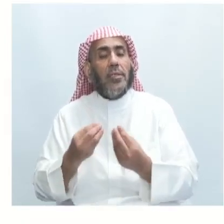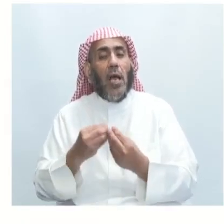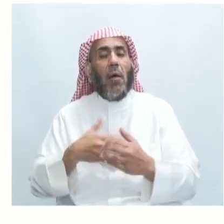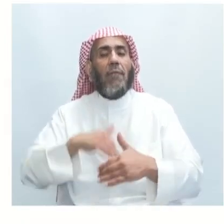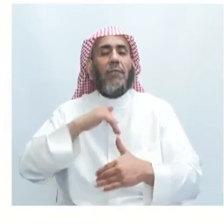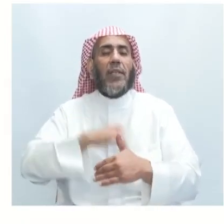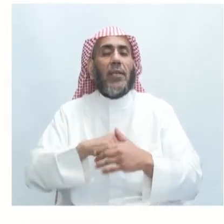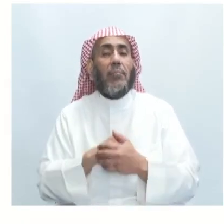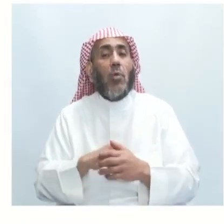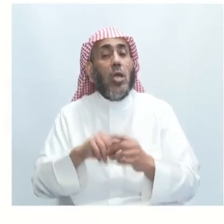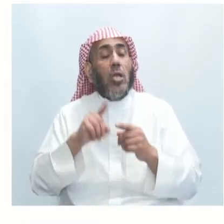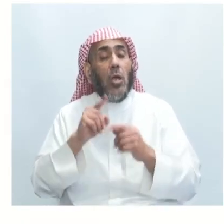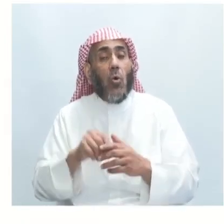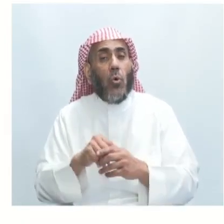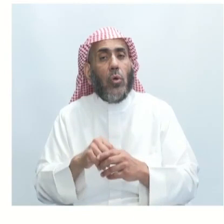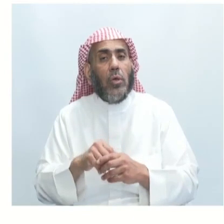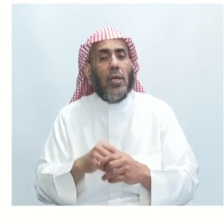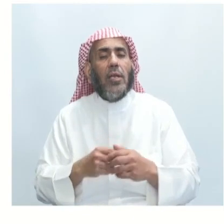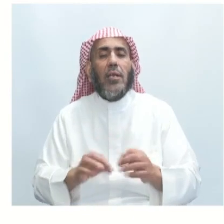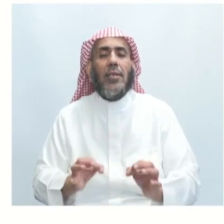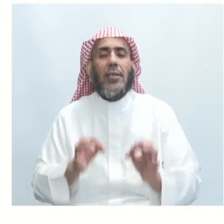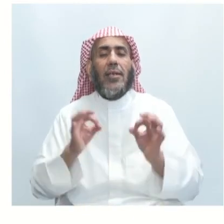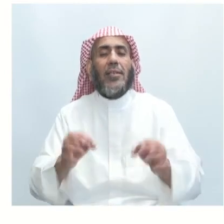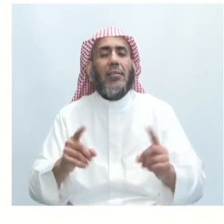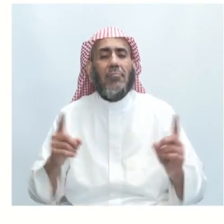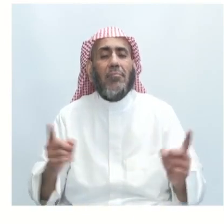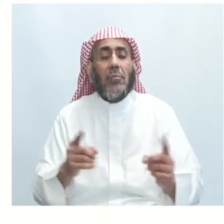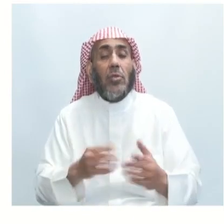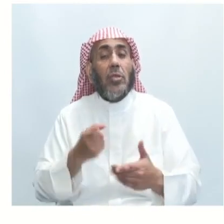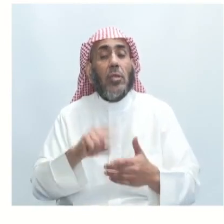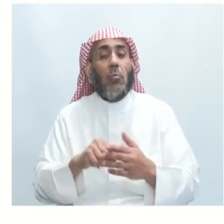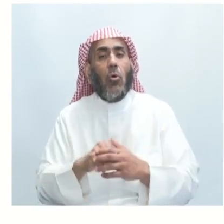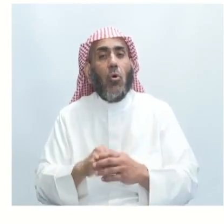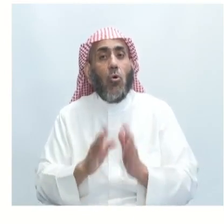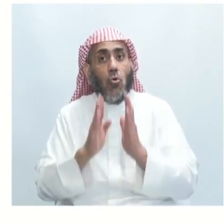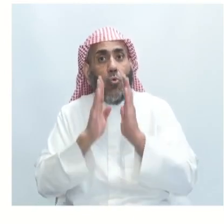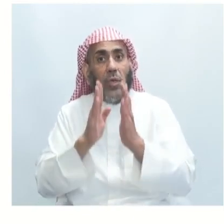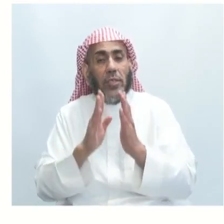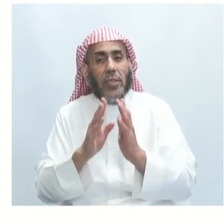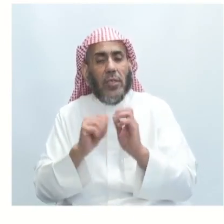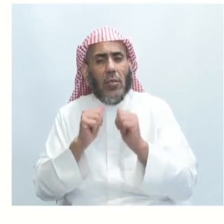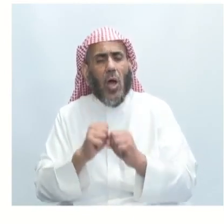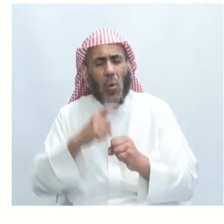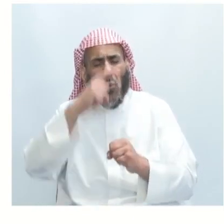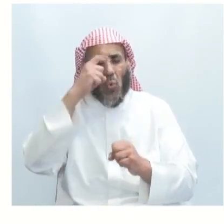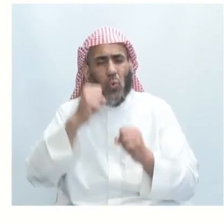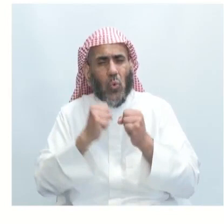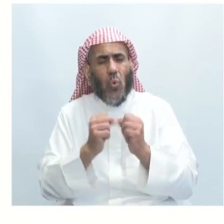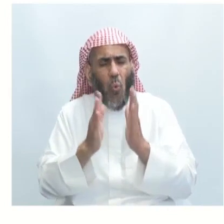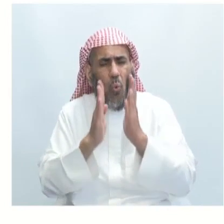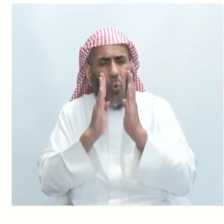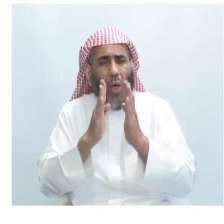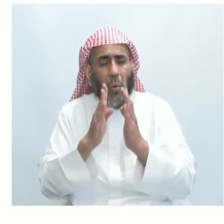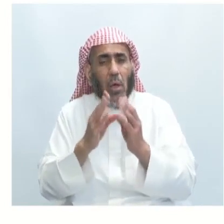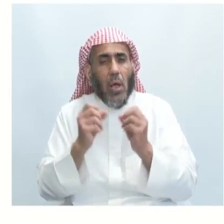فطريه يكون اراديا عندما يكون او يوجه الطالب جهده وذهنه